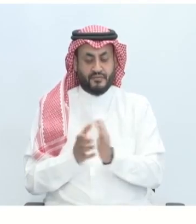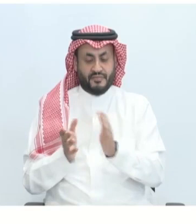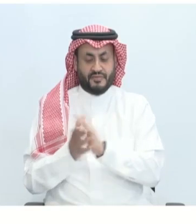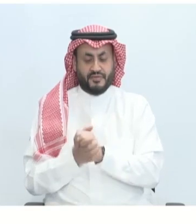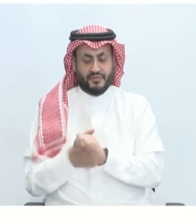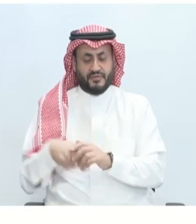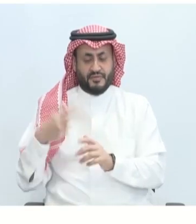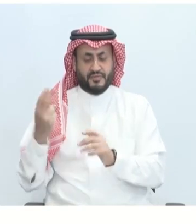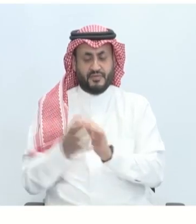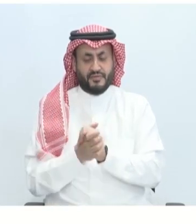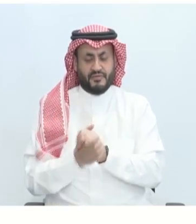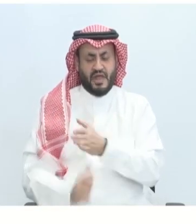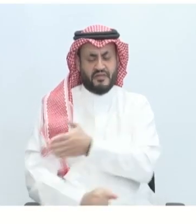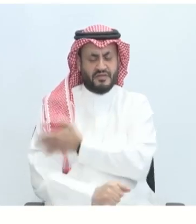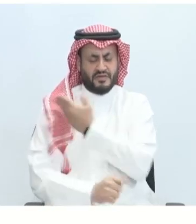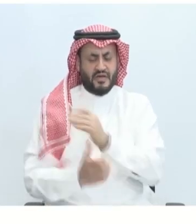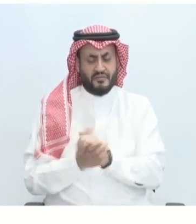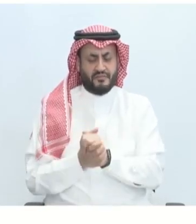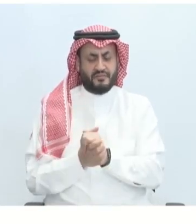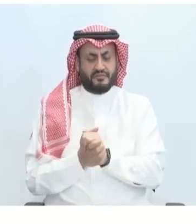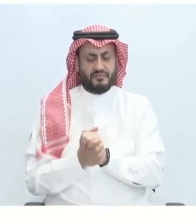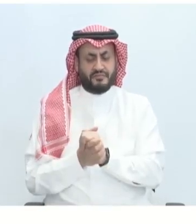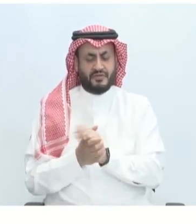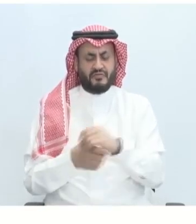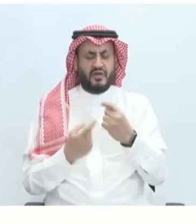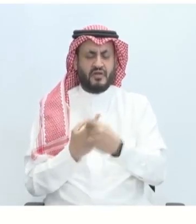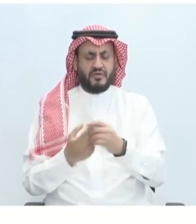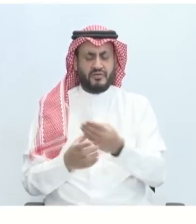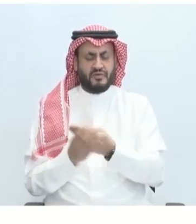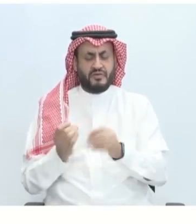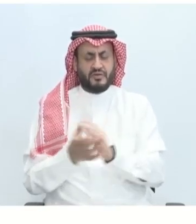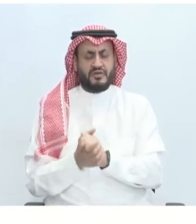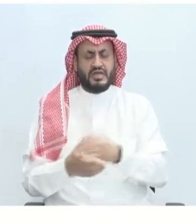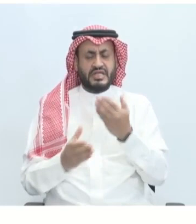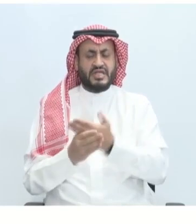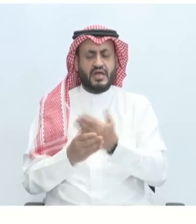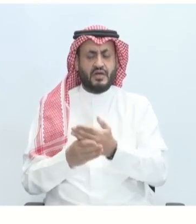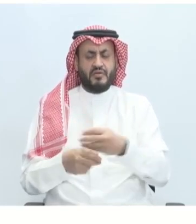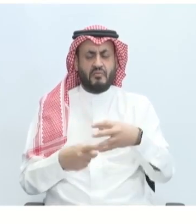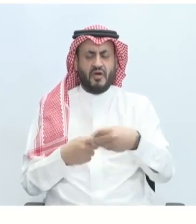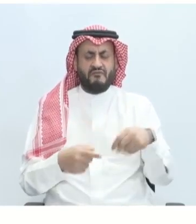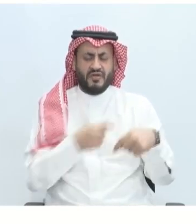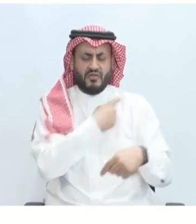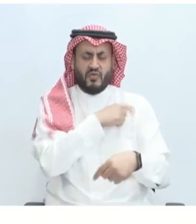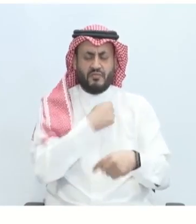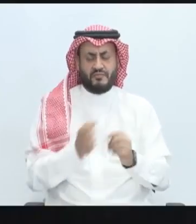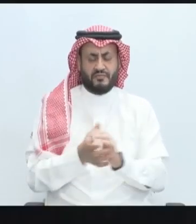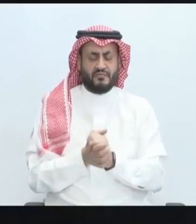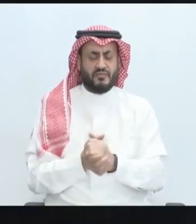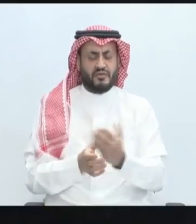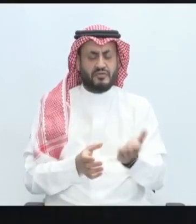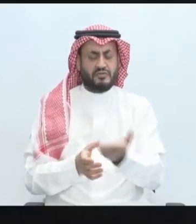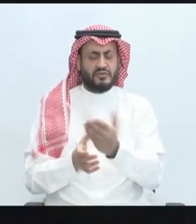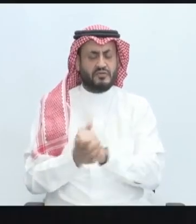العباره الثانيه العفو والتسامح عن الازواج والاولاد سبب لمغفره الله تعالى ما الايه